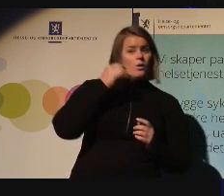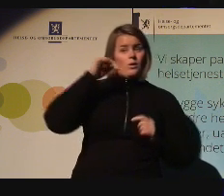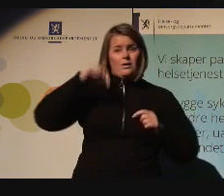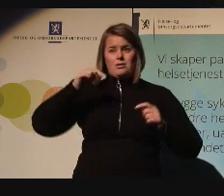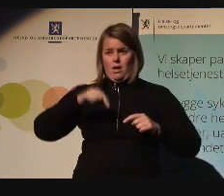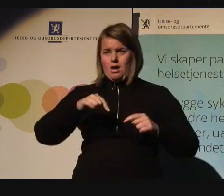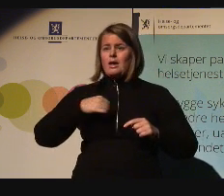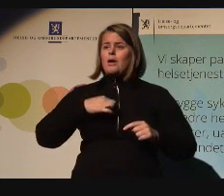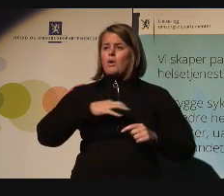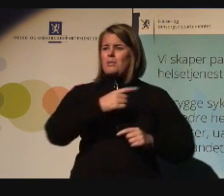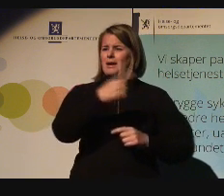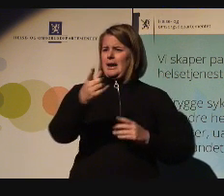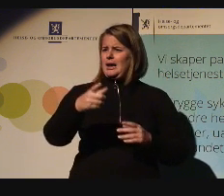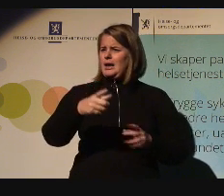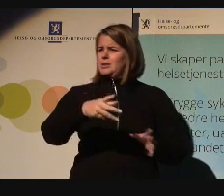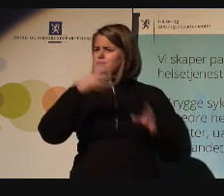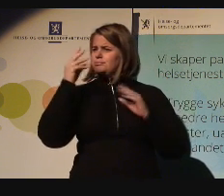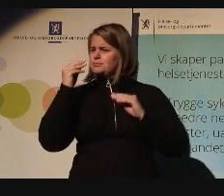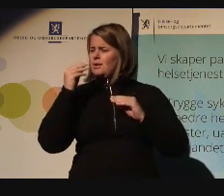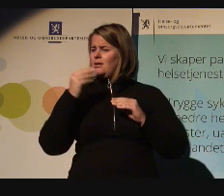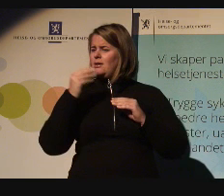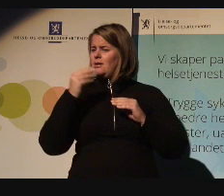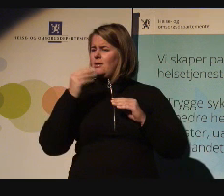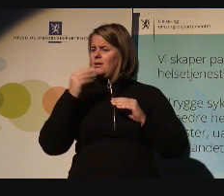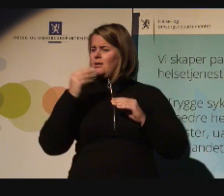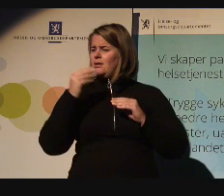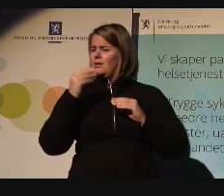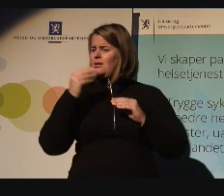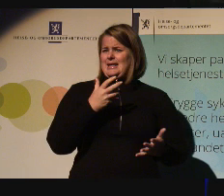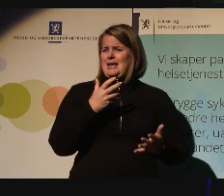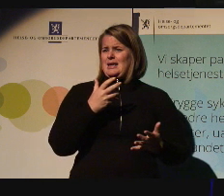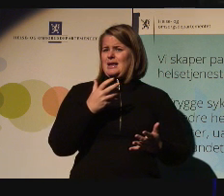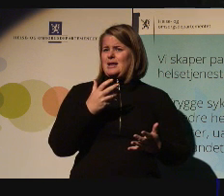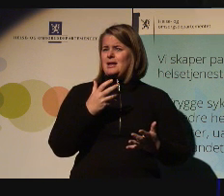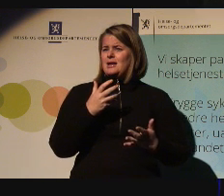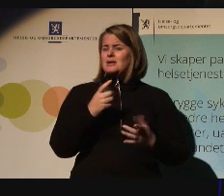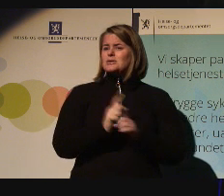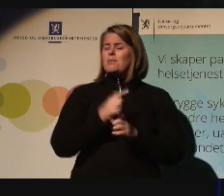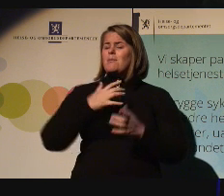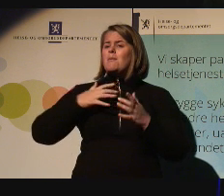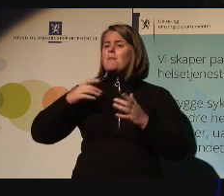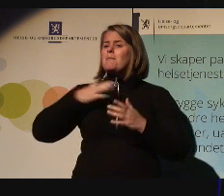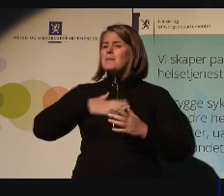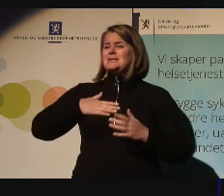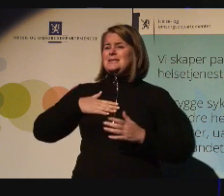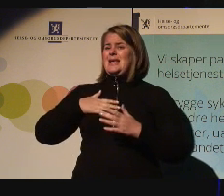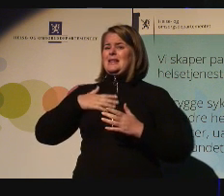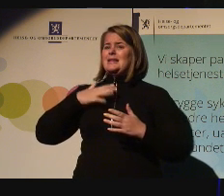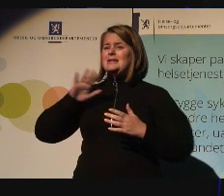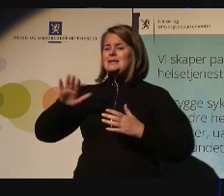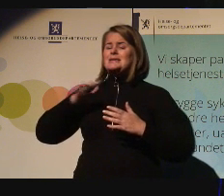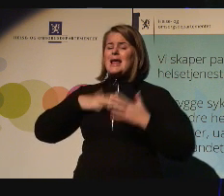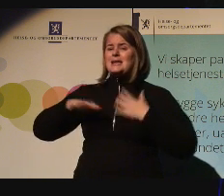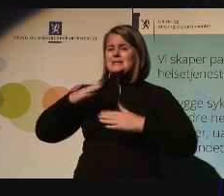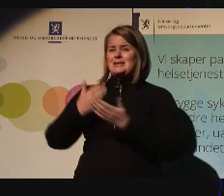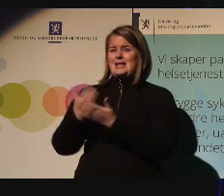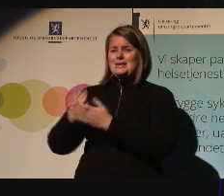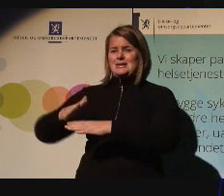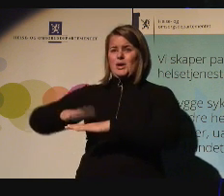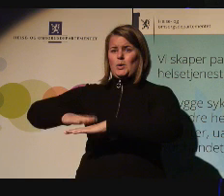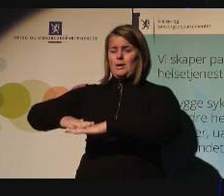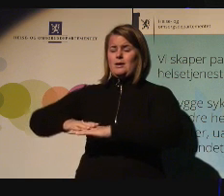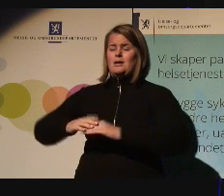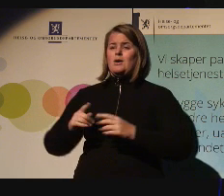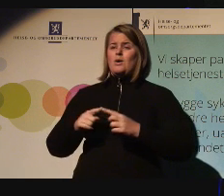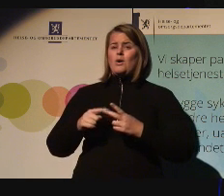seg de verdiene som pasientens helsetjeneste bygger på, har fått